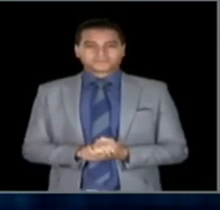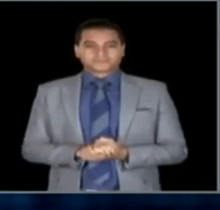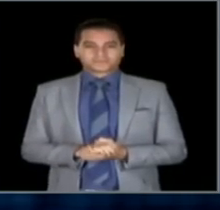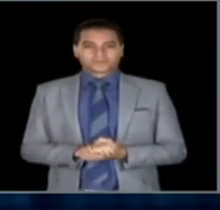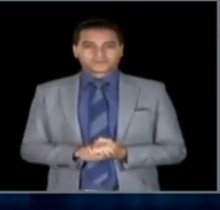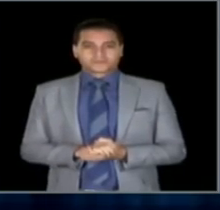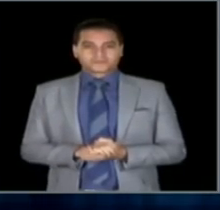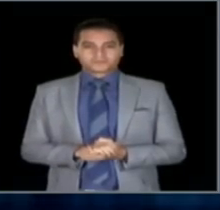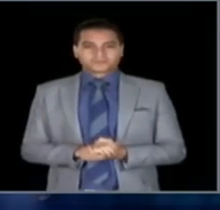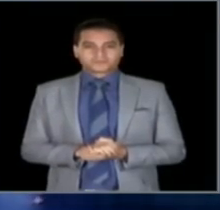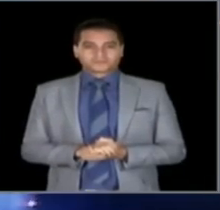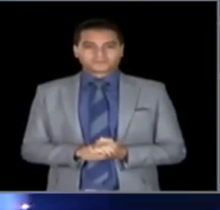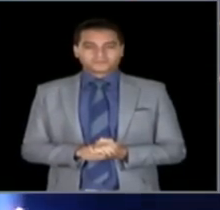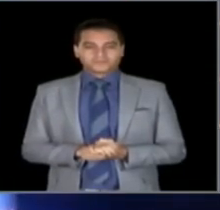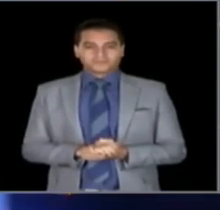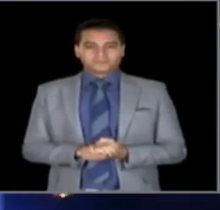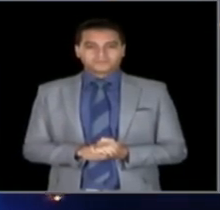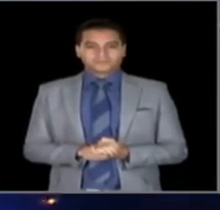ضربات جزاء.